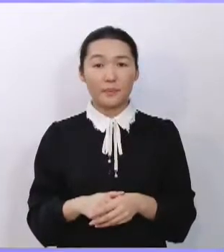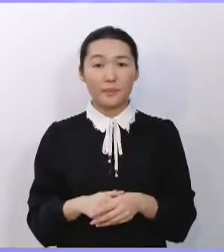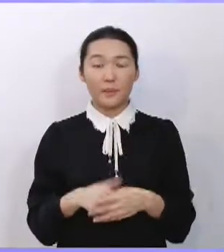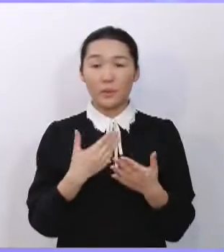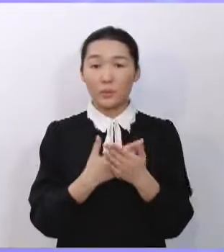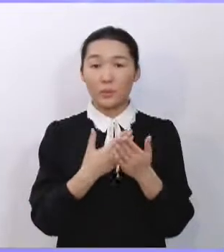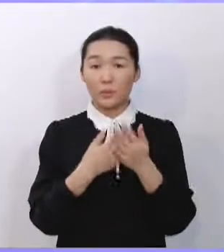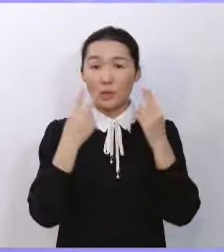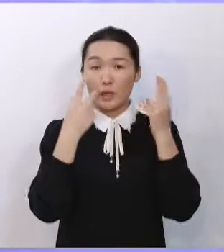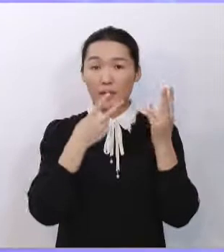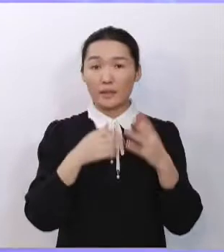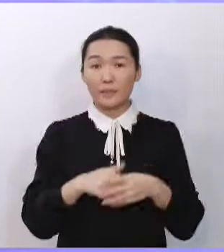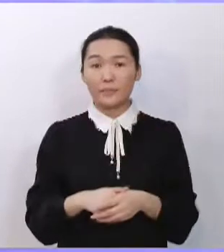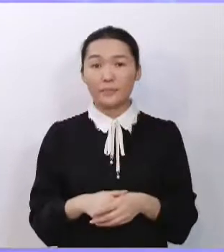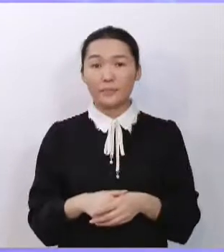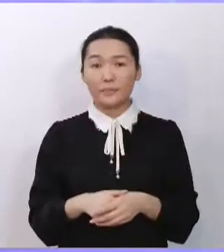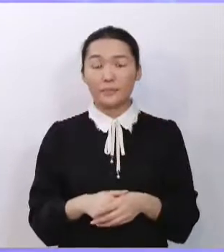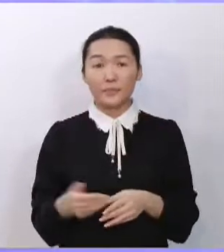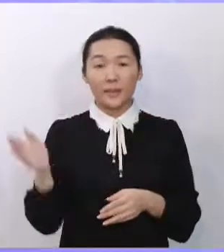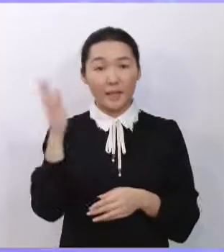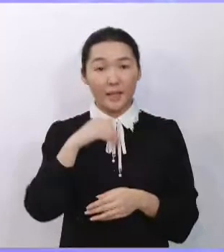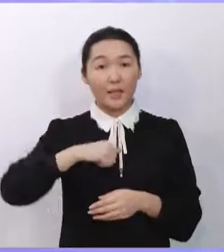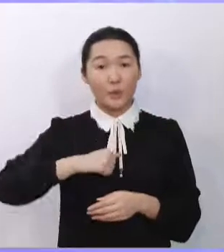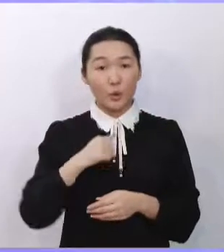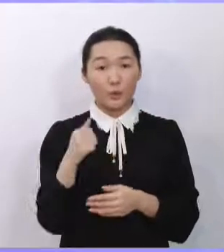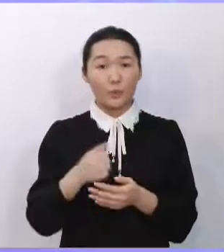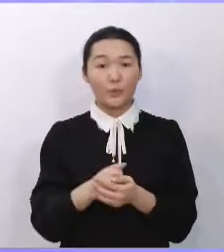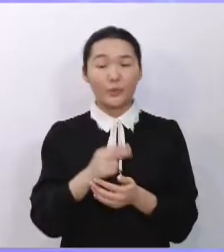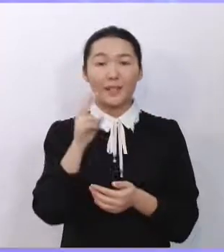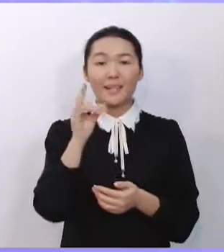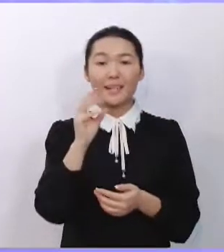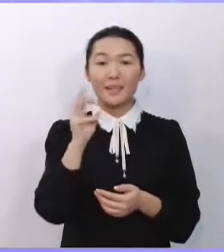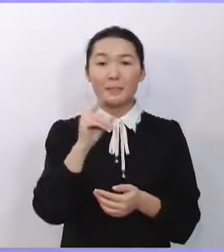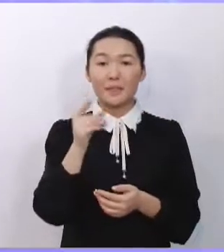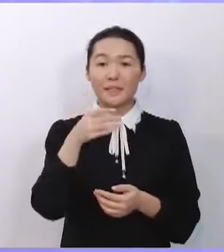Үлгүнү карагыла. Кел досум, кымыз ич.